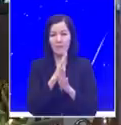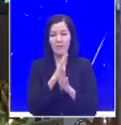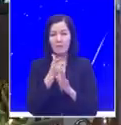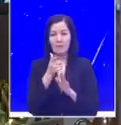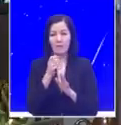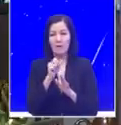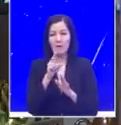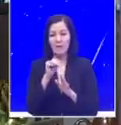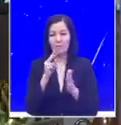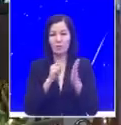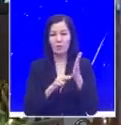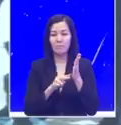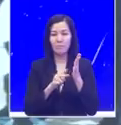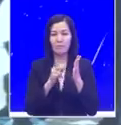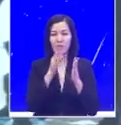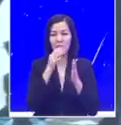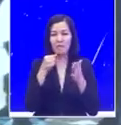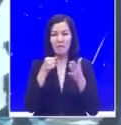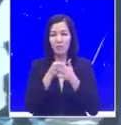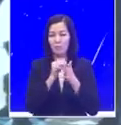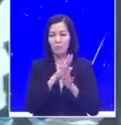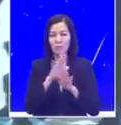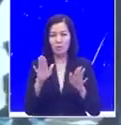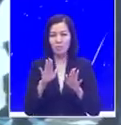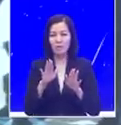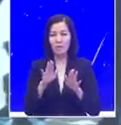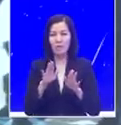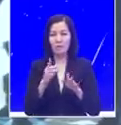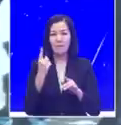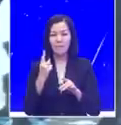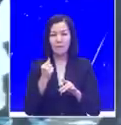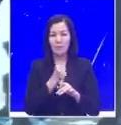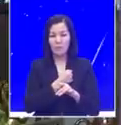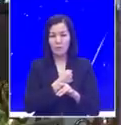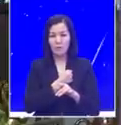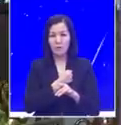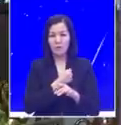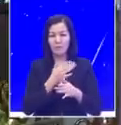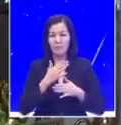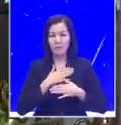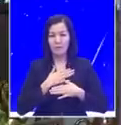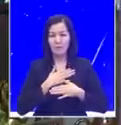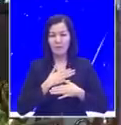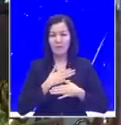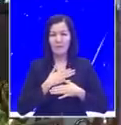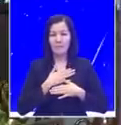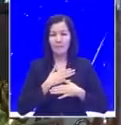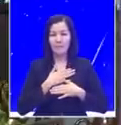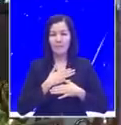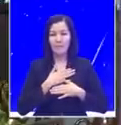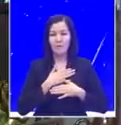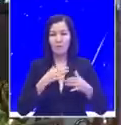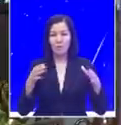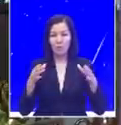ғалекеңді 70-ке де жеткізбей арамыздан алып кетті. Бір өкіншісі, біздер жаңа айтқан оның